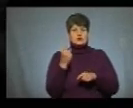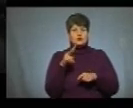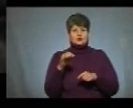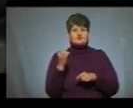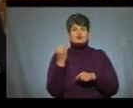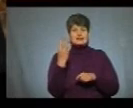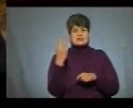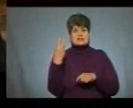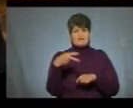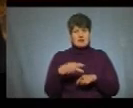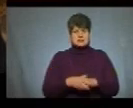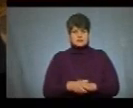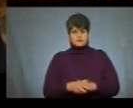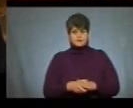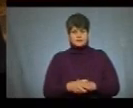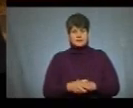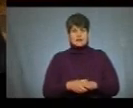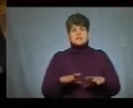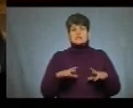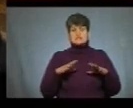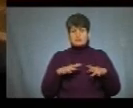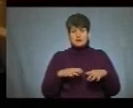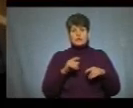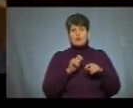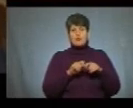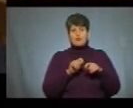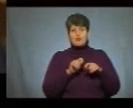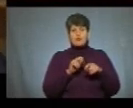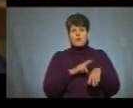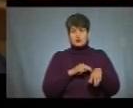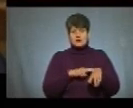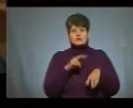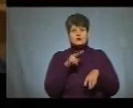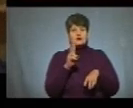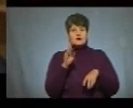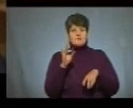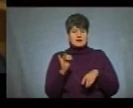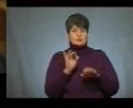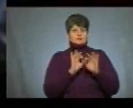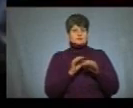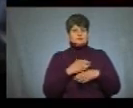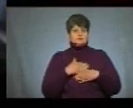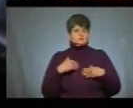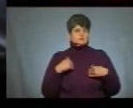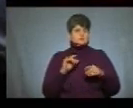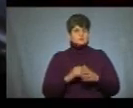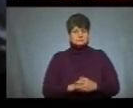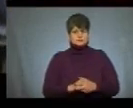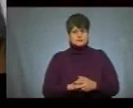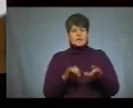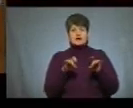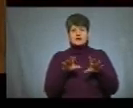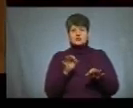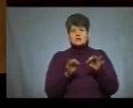лютого 14:20. Інспектор патрульної поліції Тернополя Юлія Карпенко від коментарів відмовилась. Рішення